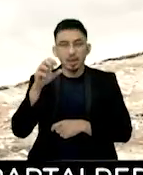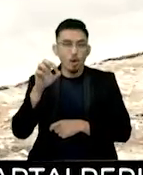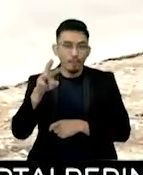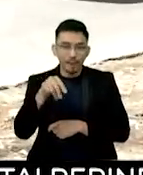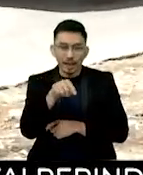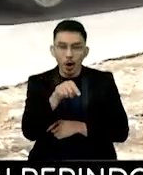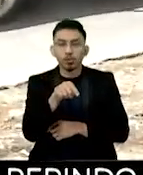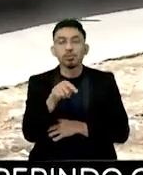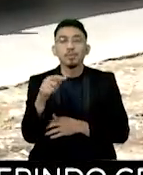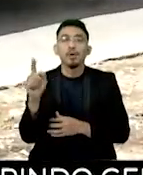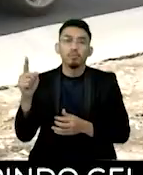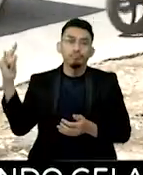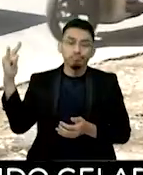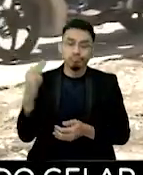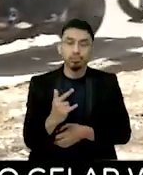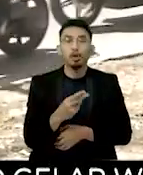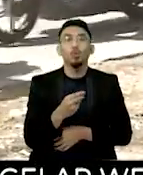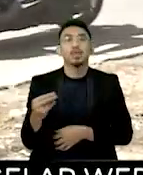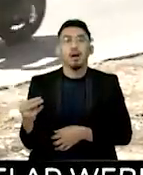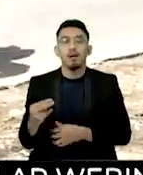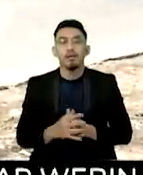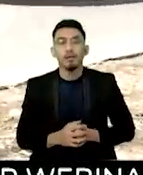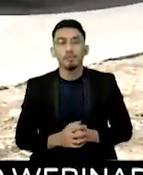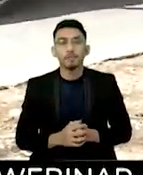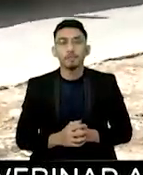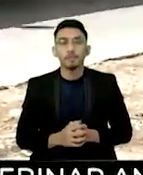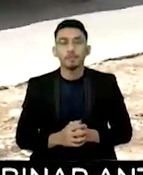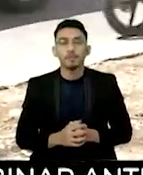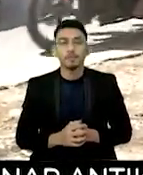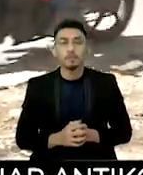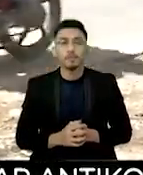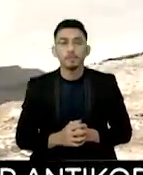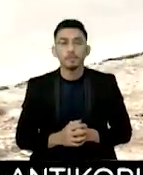Dari Tangerang Selatan, Tito Erlangga, Wildan Aulia, Aristiawan, iNews melaporkan.